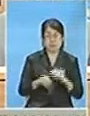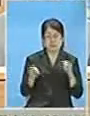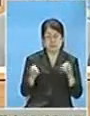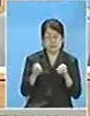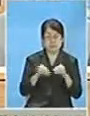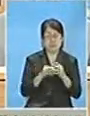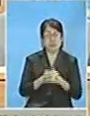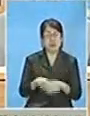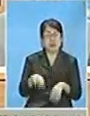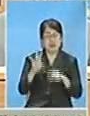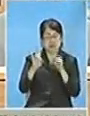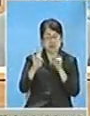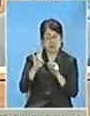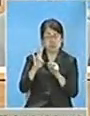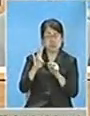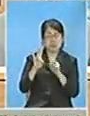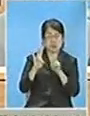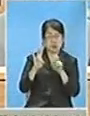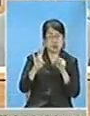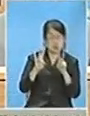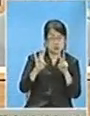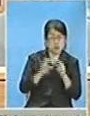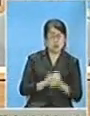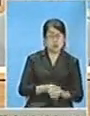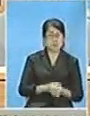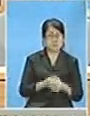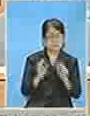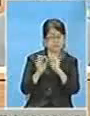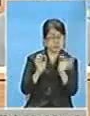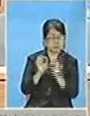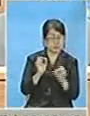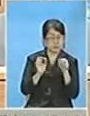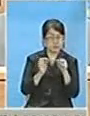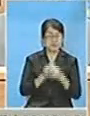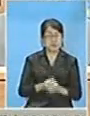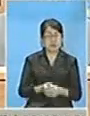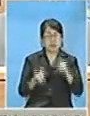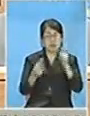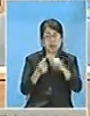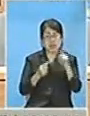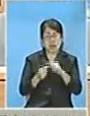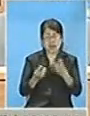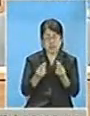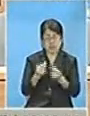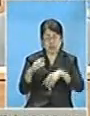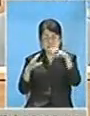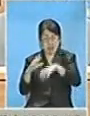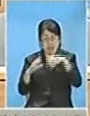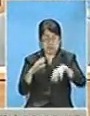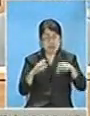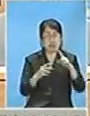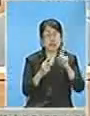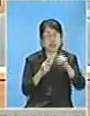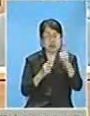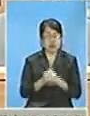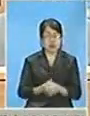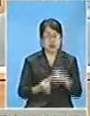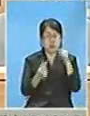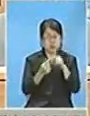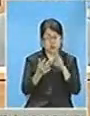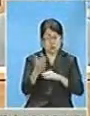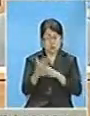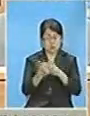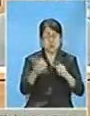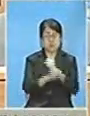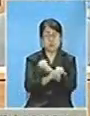ข้อ 7.2.2 พื้นที่กำหนดพื้นที่ปิดล้อม การปฏิบัติการป้องกันและแก้ไขปัญหาน้ำท่ว